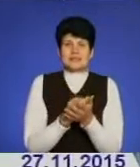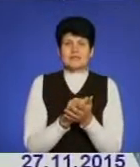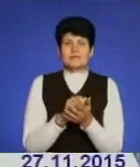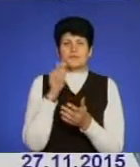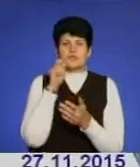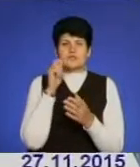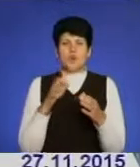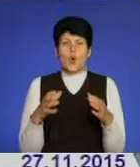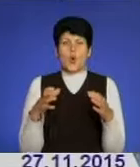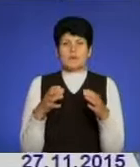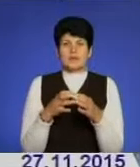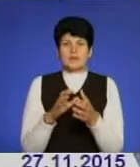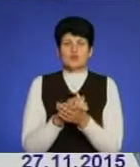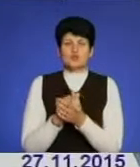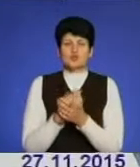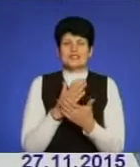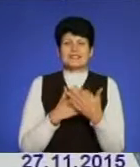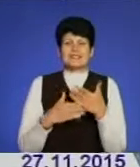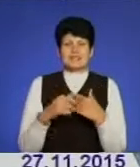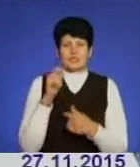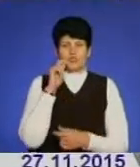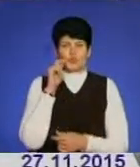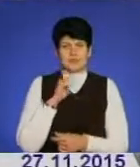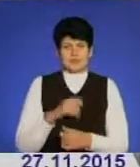всеукраїнського об'єднання «Союз інвалідів України».